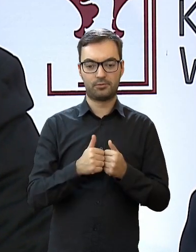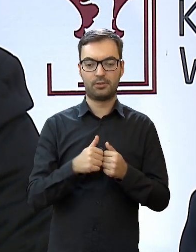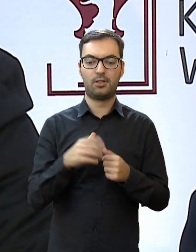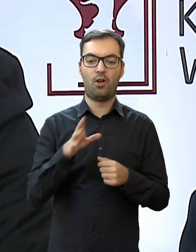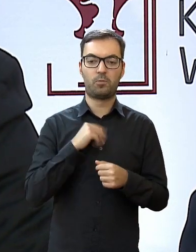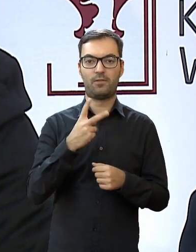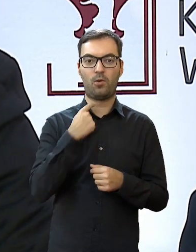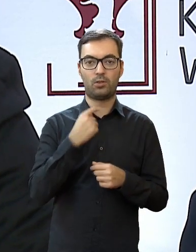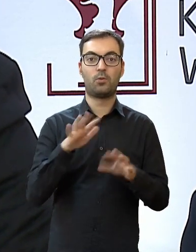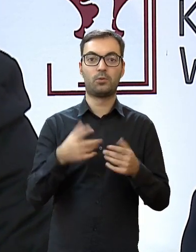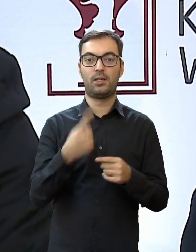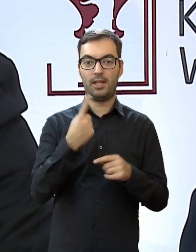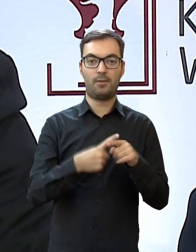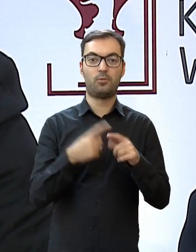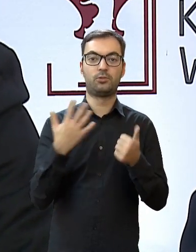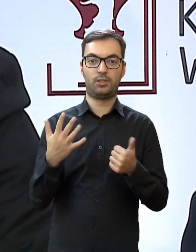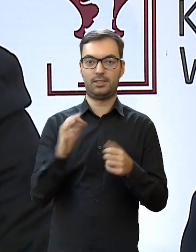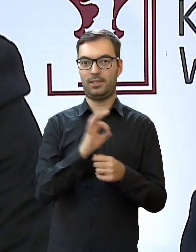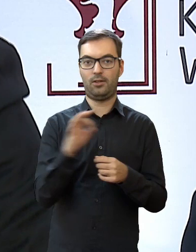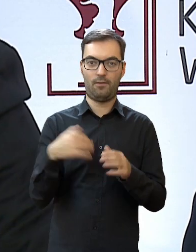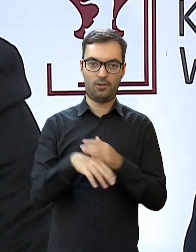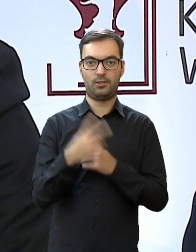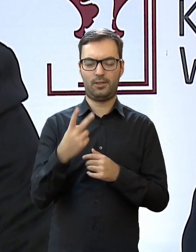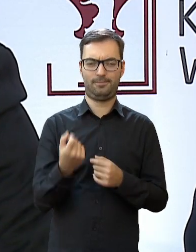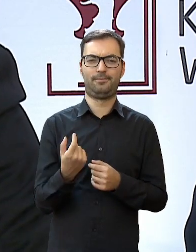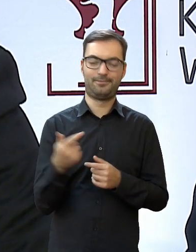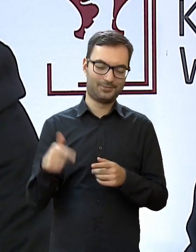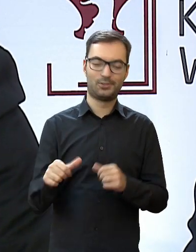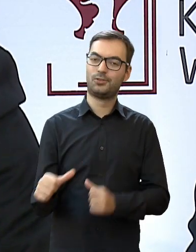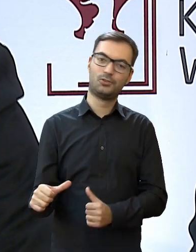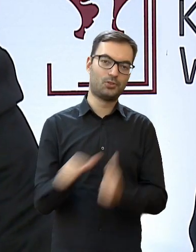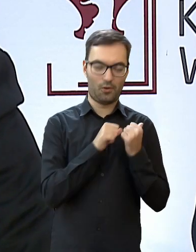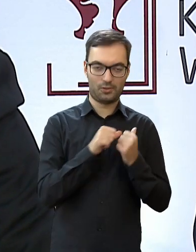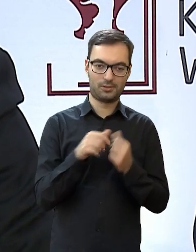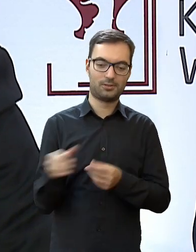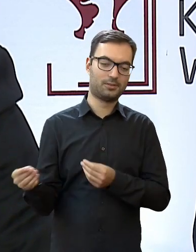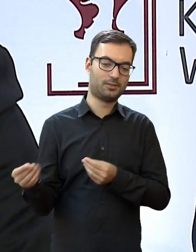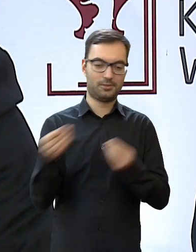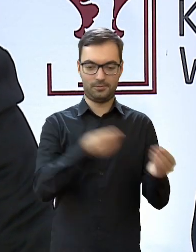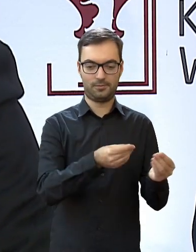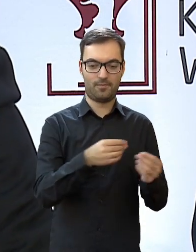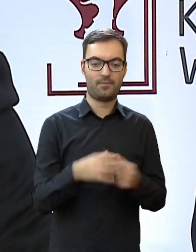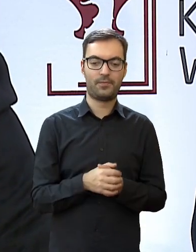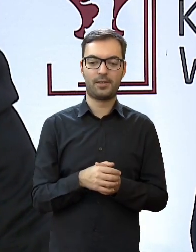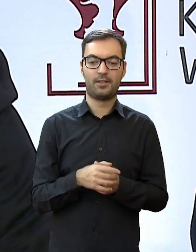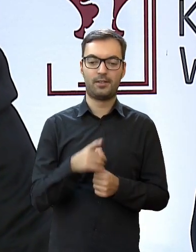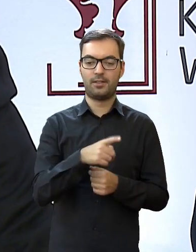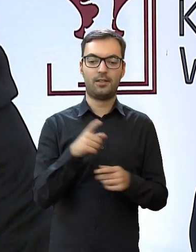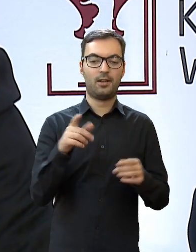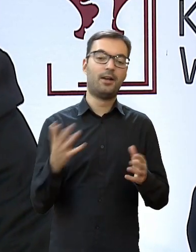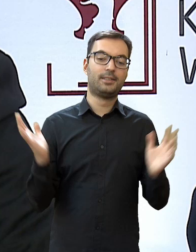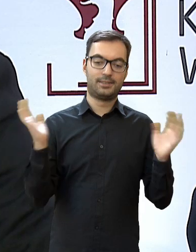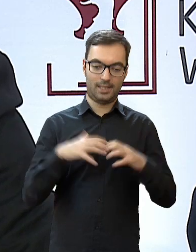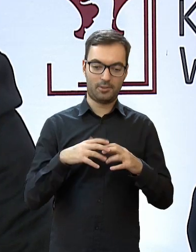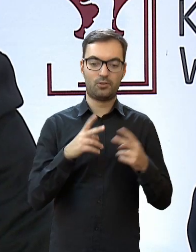dwa głosy. Czyli jeden plus sześć zer, policzyli, że jest dwa. No i trzeba cofnąć protokół. Komisja Okręgowa cofa protokół do Komisji Obwodowej. Tam możemy się zebrać